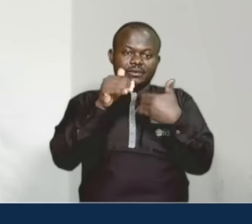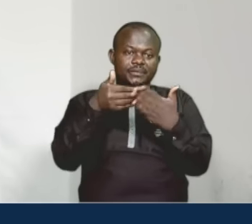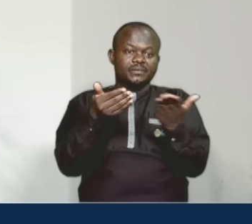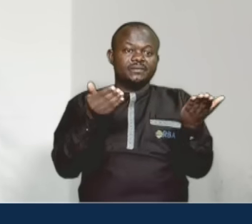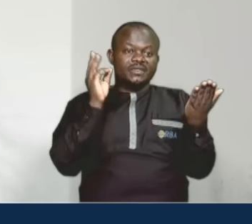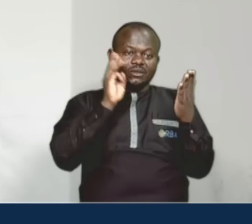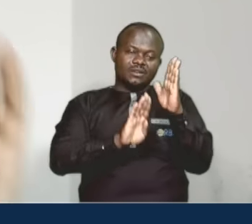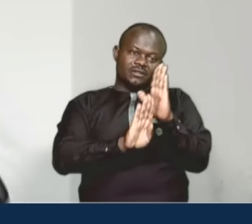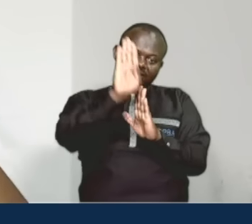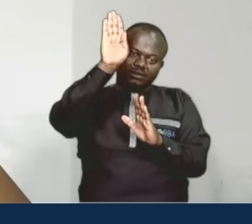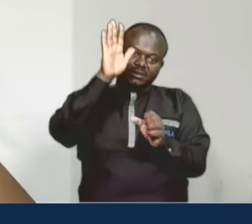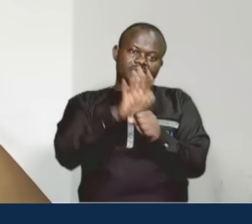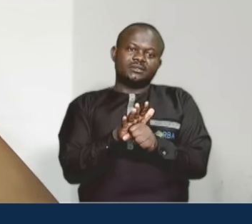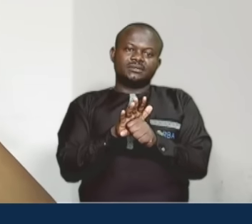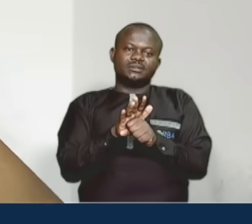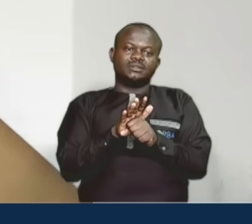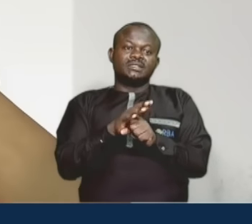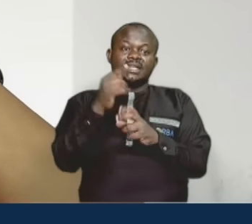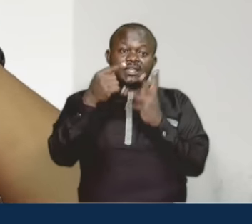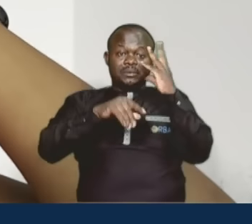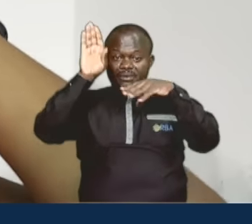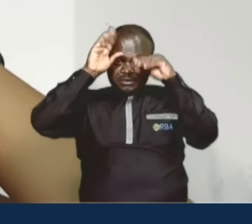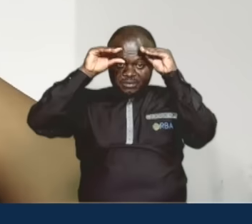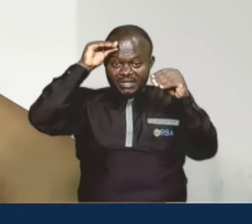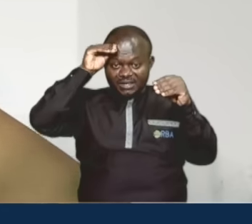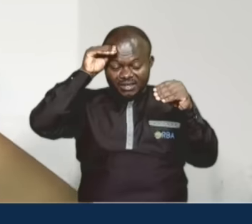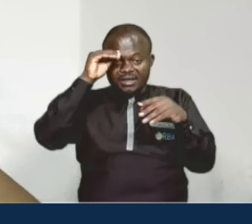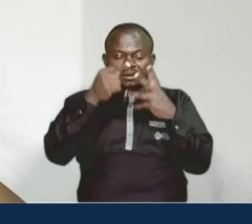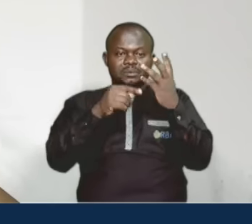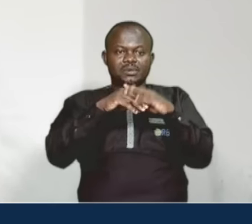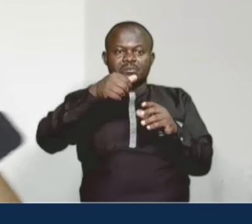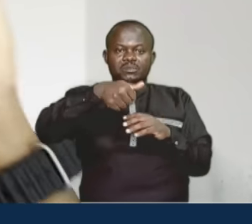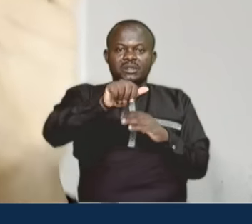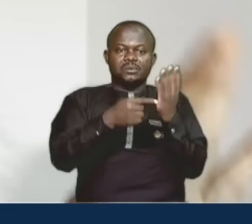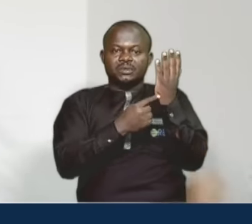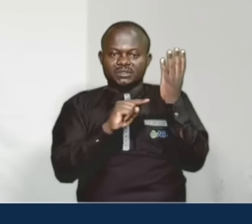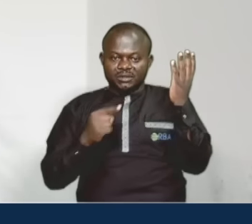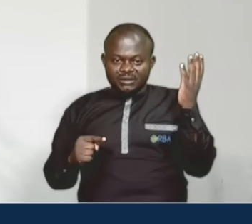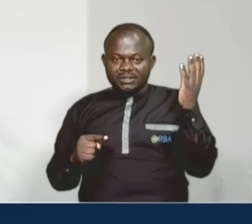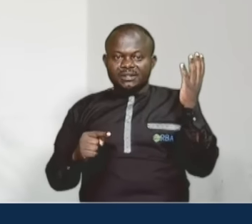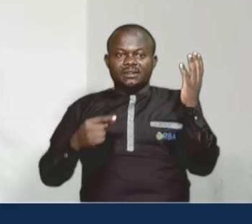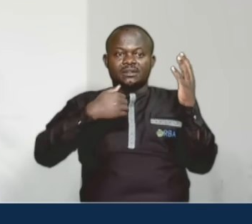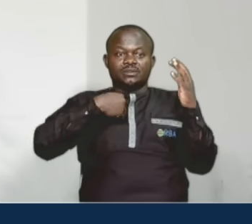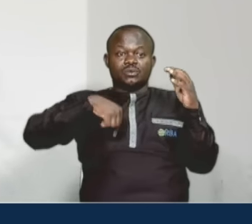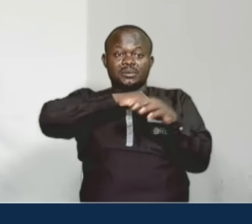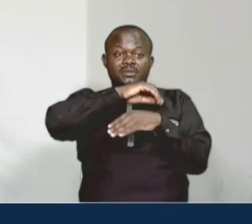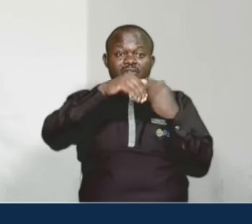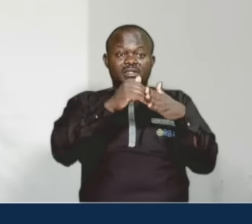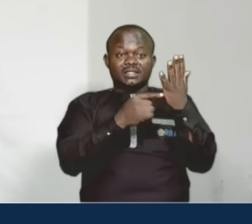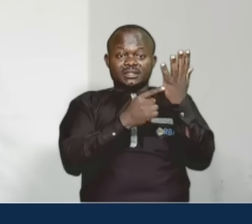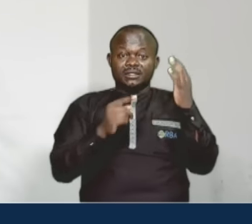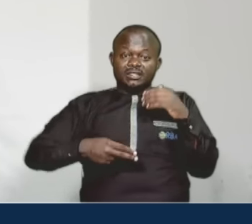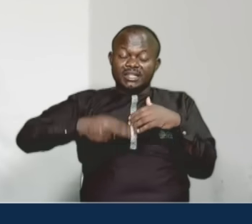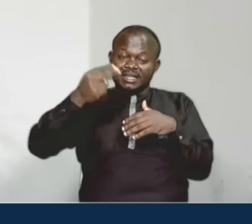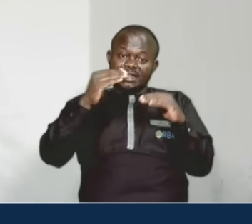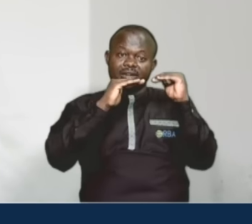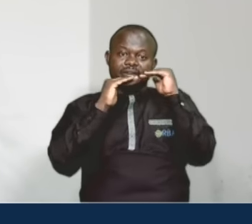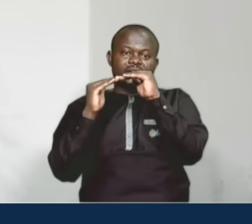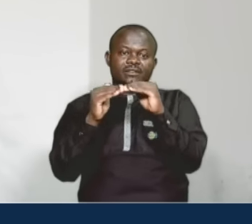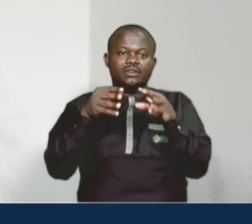tuzayiteza imbere cyane ibyo twiga ibyo muri ibyo bya technology ifite iki kigo gifite technology ikomeye